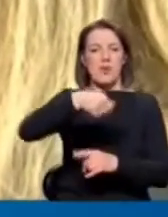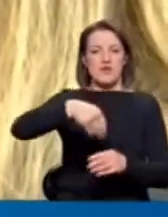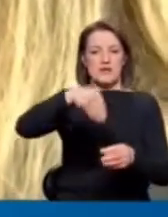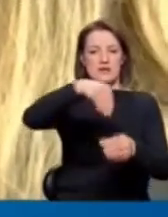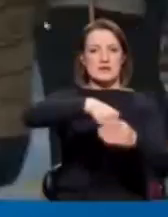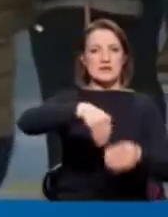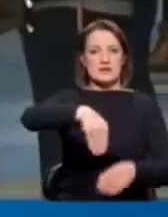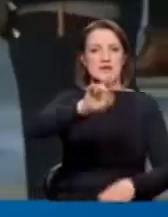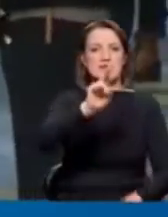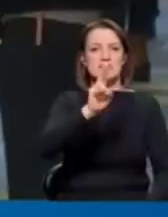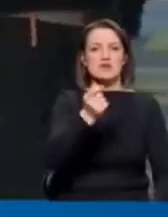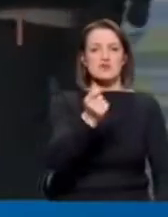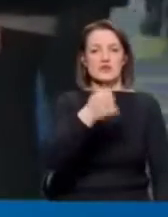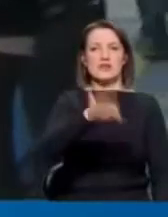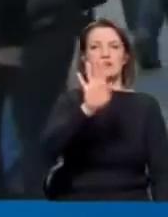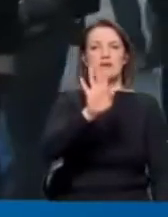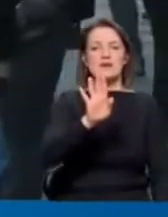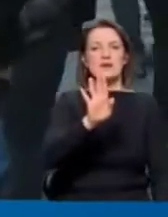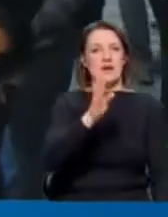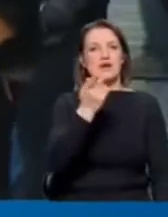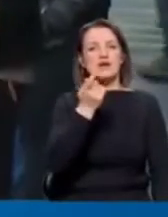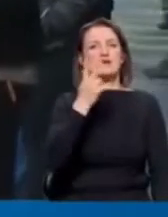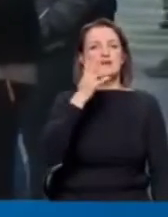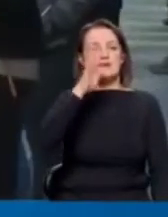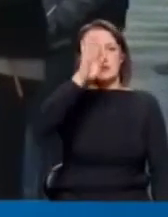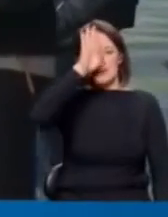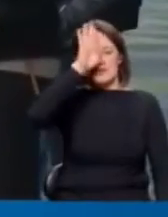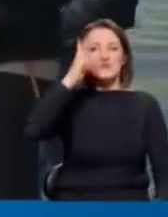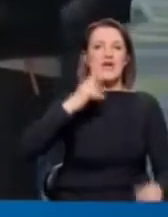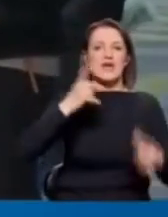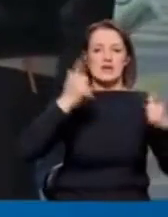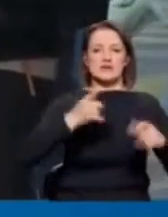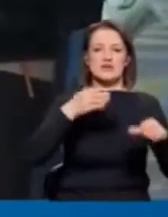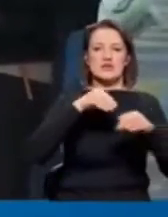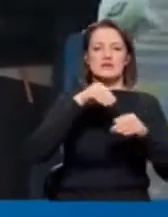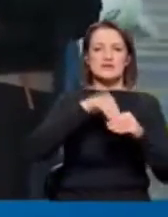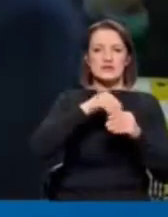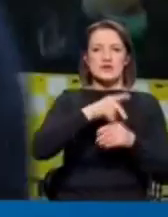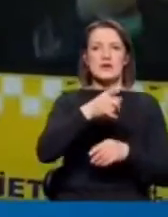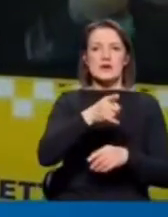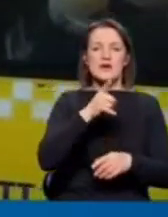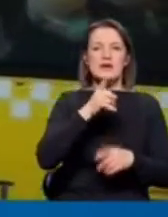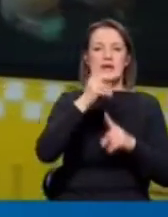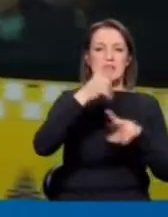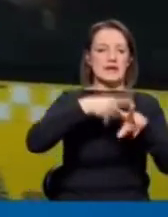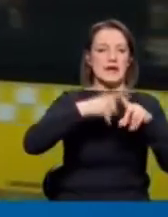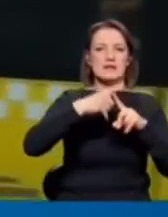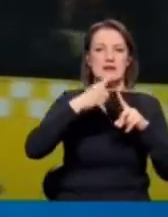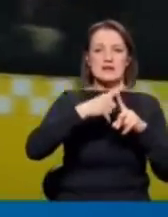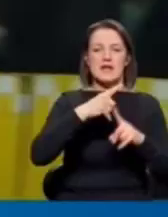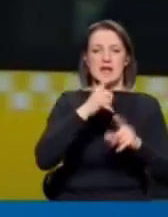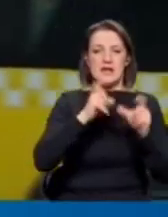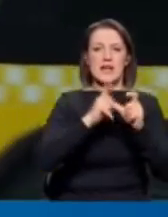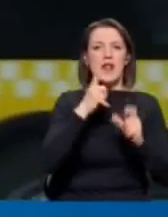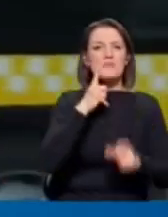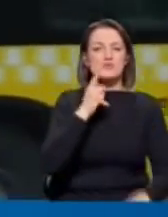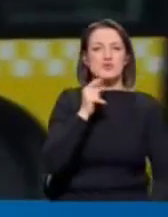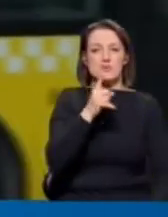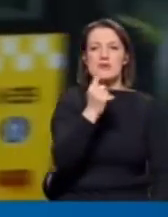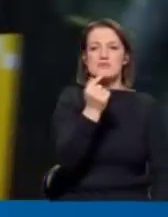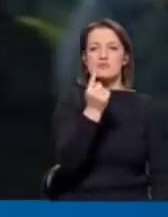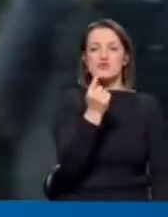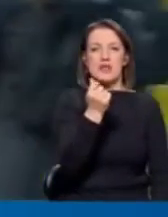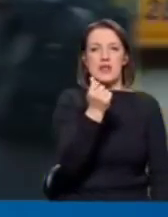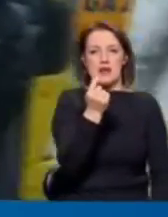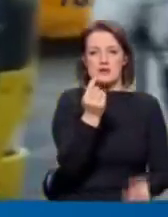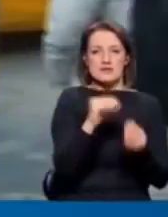25 kuruş şehir içi ulaşım zamları da yolda 7'de Genel Müdürü Alper bilgili akaryakıtta bir buçuk liranın üzerindeki